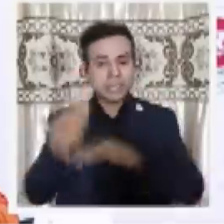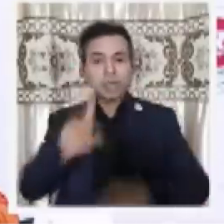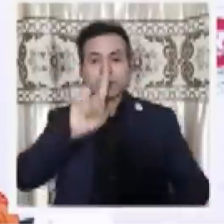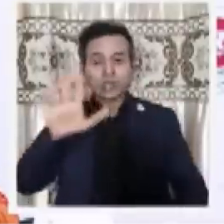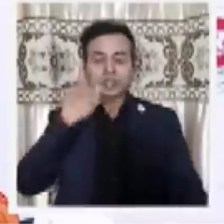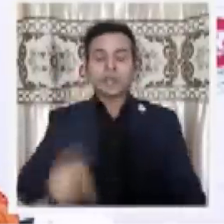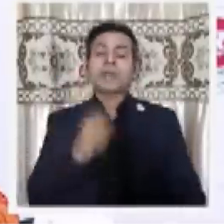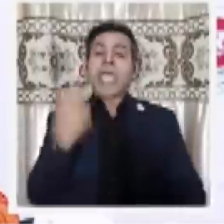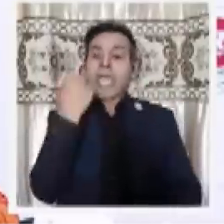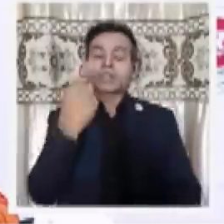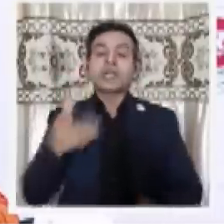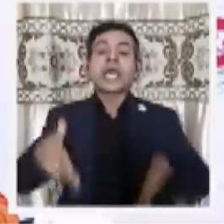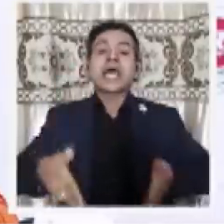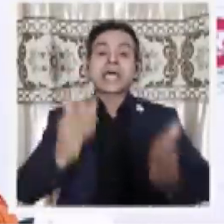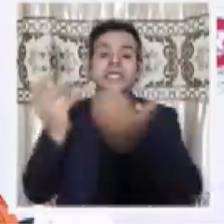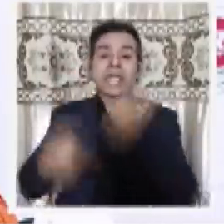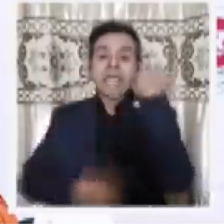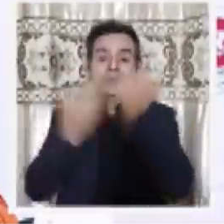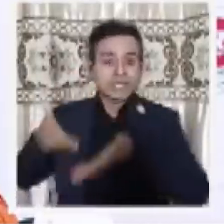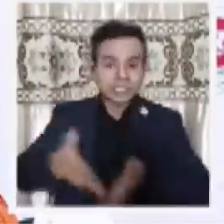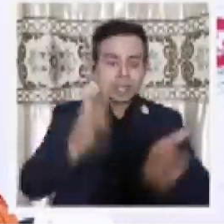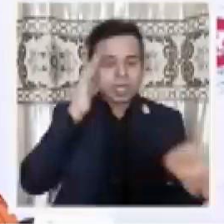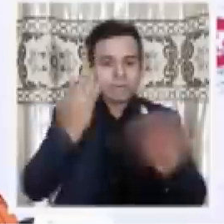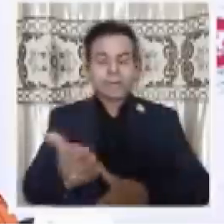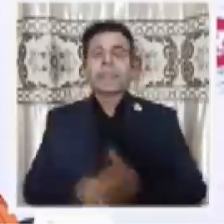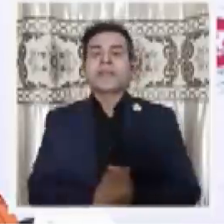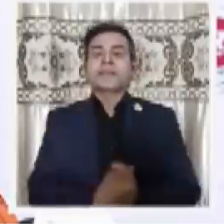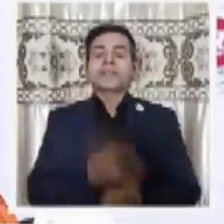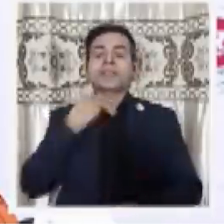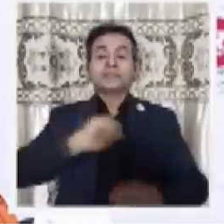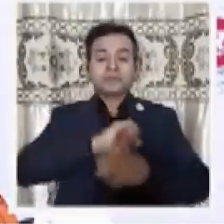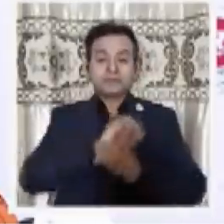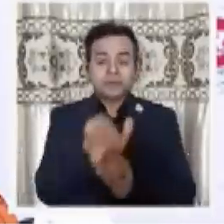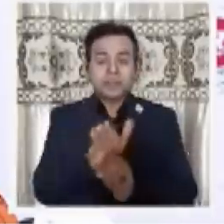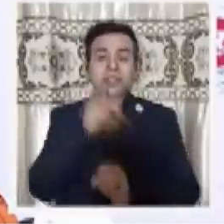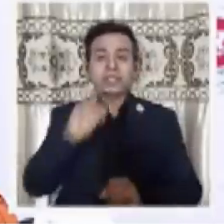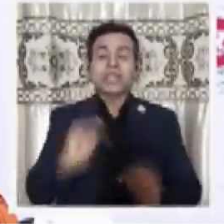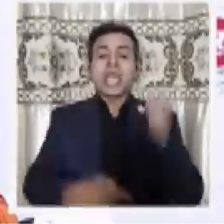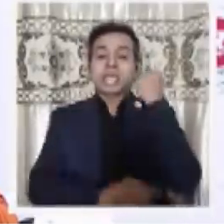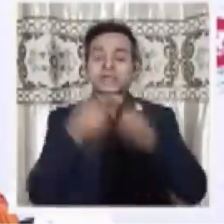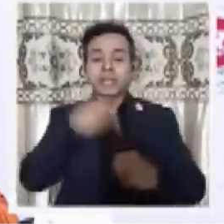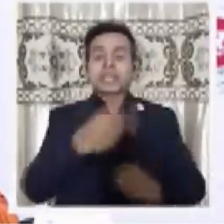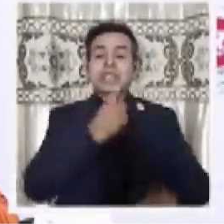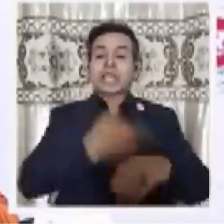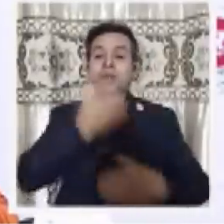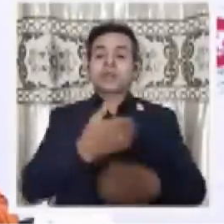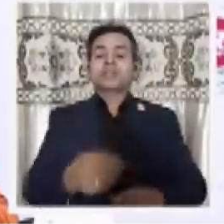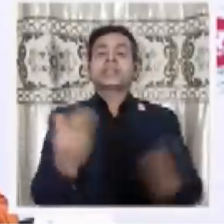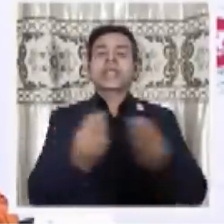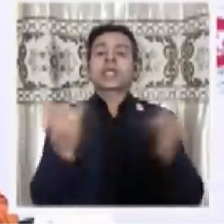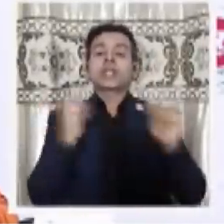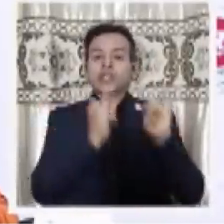যারা মৃত্যুবরণ করেছেন 24 ঘন্টায়, হাসপাতালে 39 জন, বাড়িতে 15 জন এবং হাসপাতালে মৃত অবস্থায় এসেছেন 1 জন।